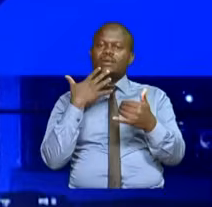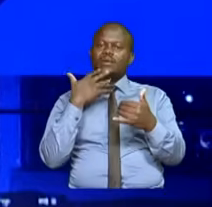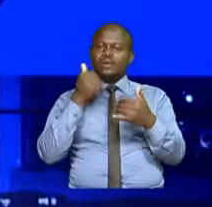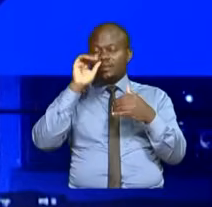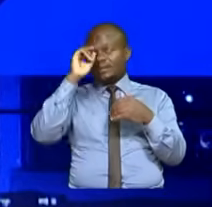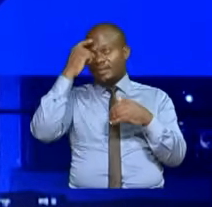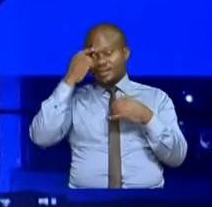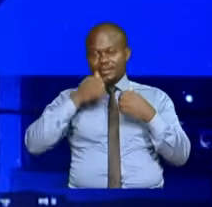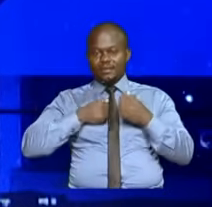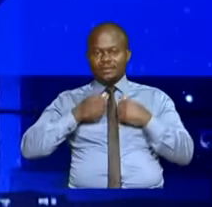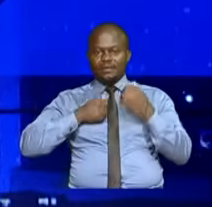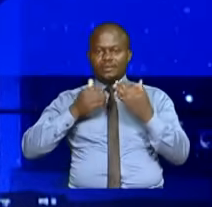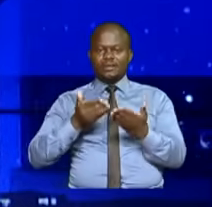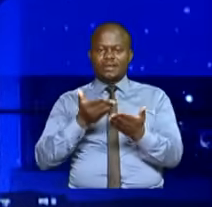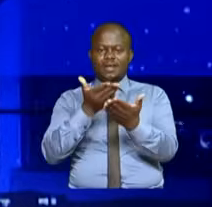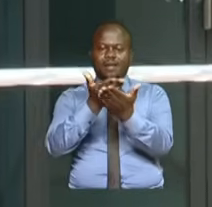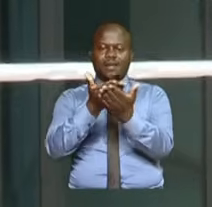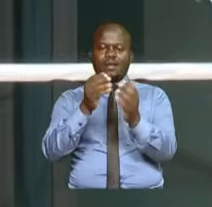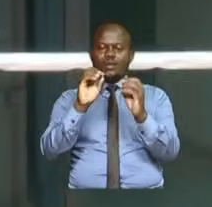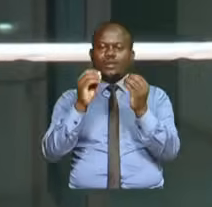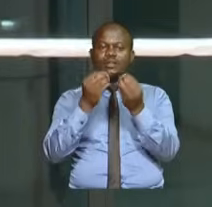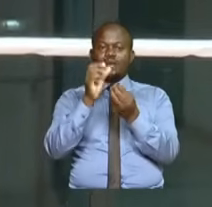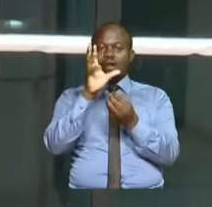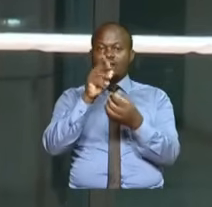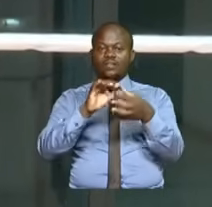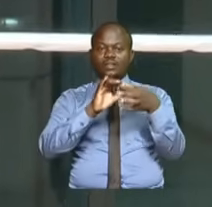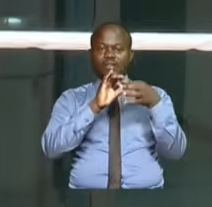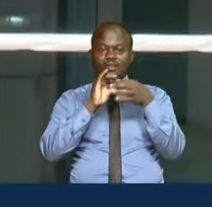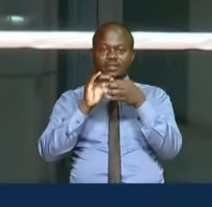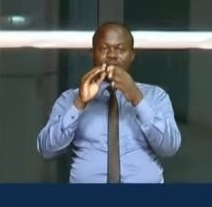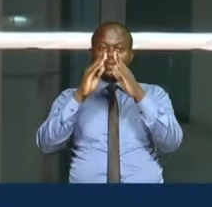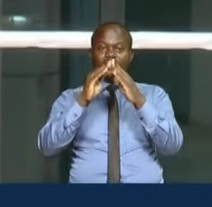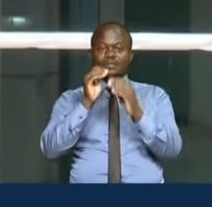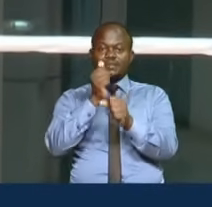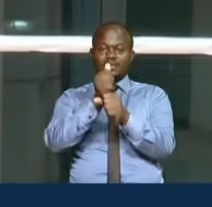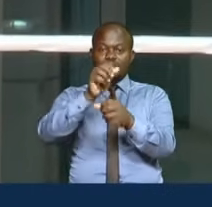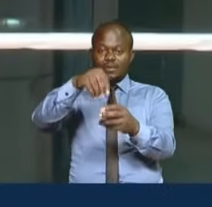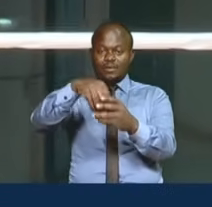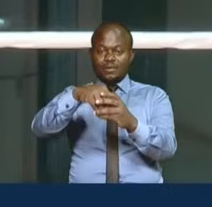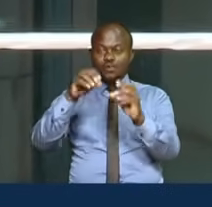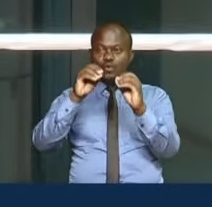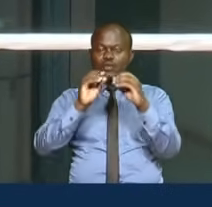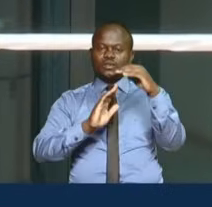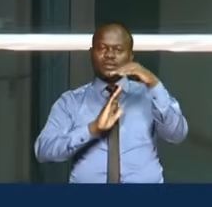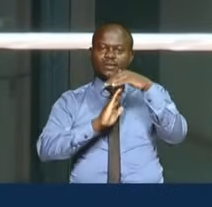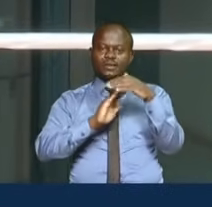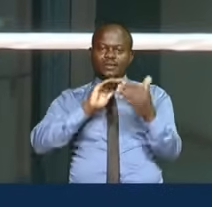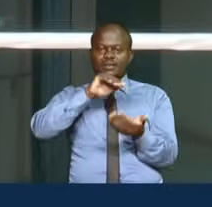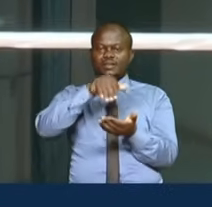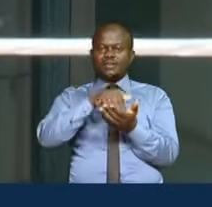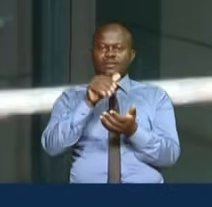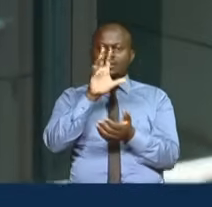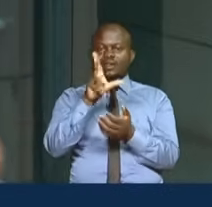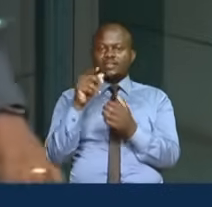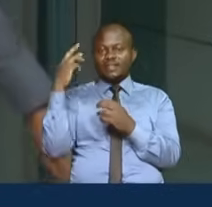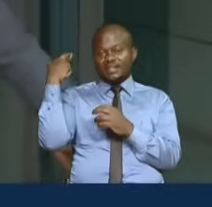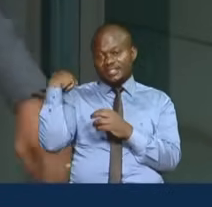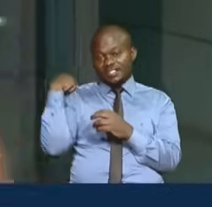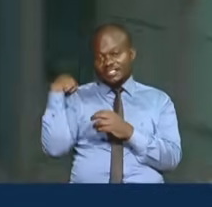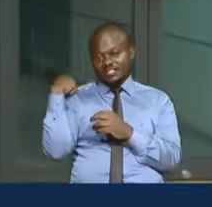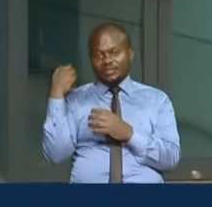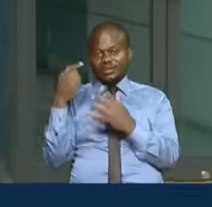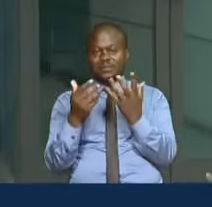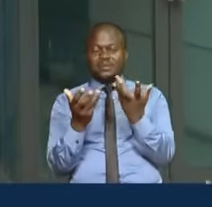leta y'u Rwanda yashyikirije umuryango wa Afrika yunze ubumwe inyubako izakoreramo icyicaro gikuru cy'ikigo nyafurika gishinzwe